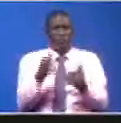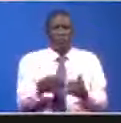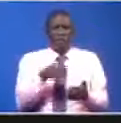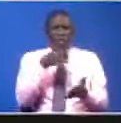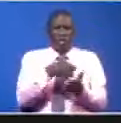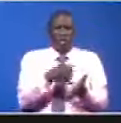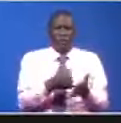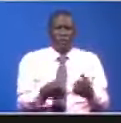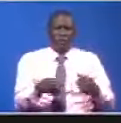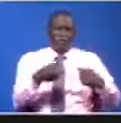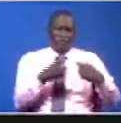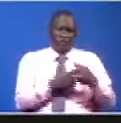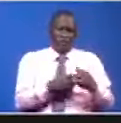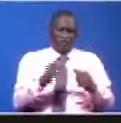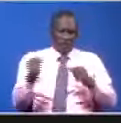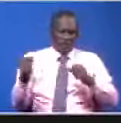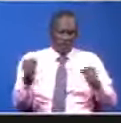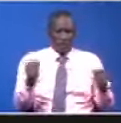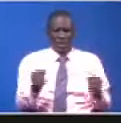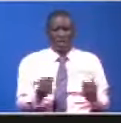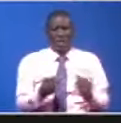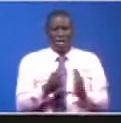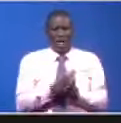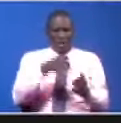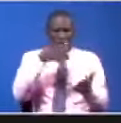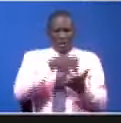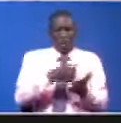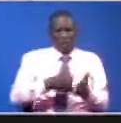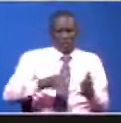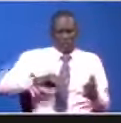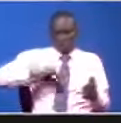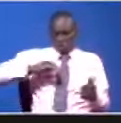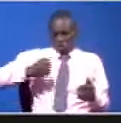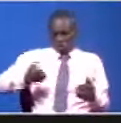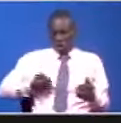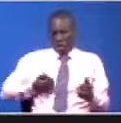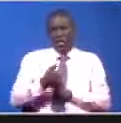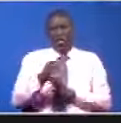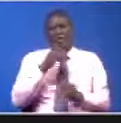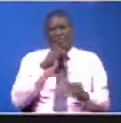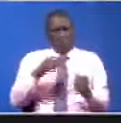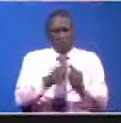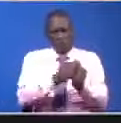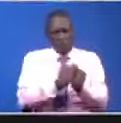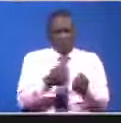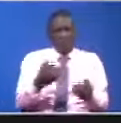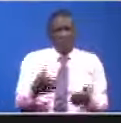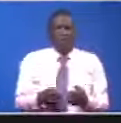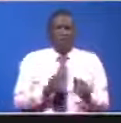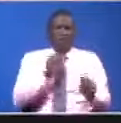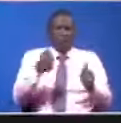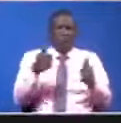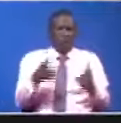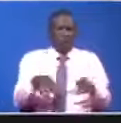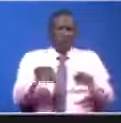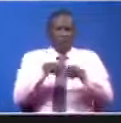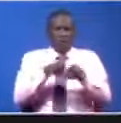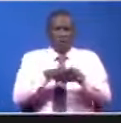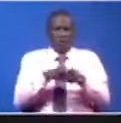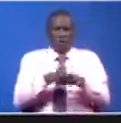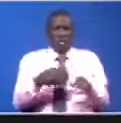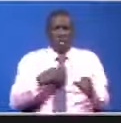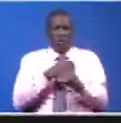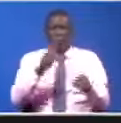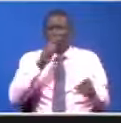Mchezo huu unashirikisha wachezaji 7 kila upande na kujumuisha kina dada na wanaume kwa pamoja. Mchezo huu